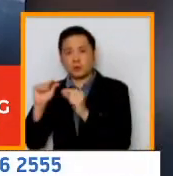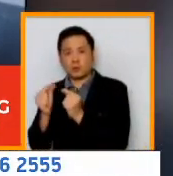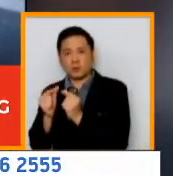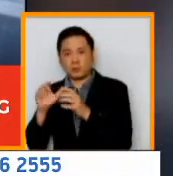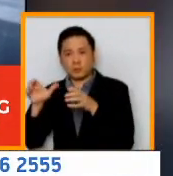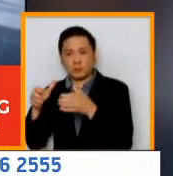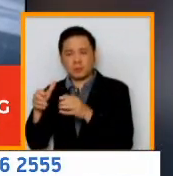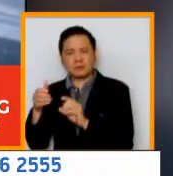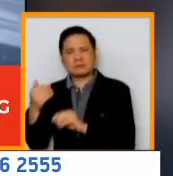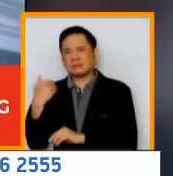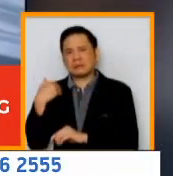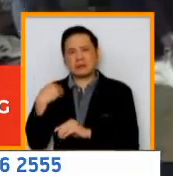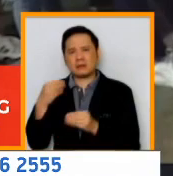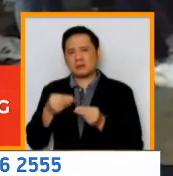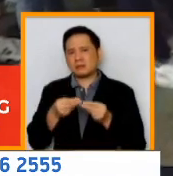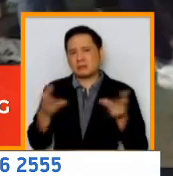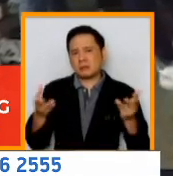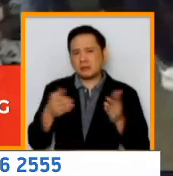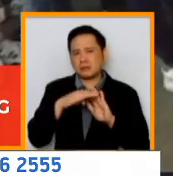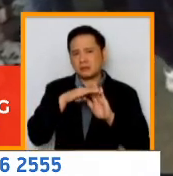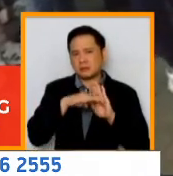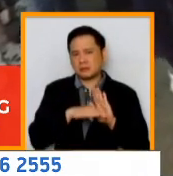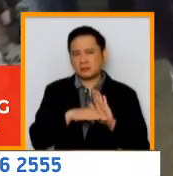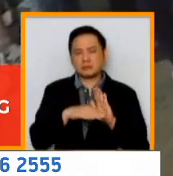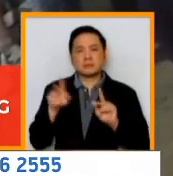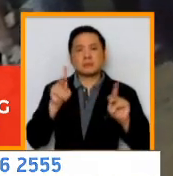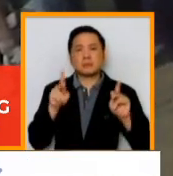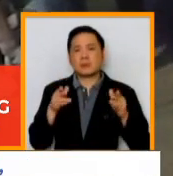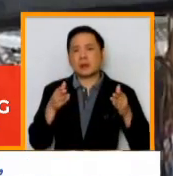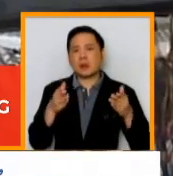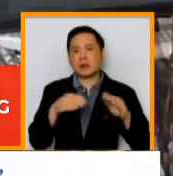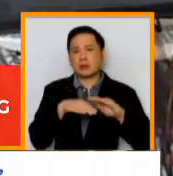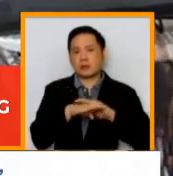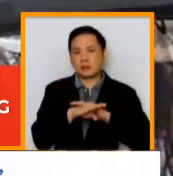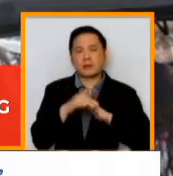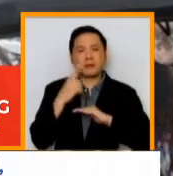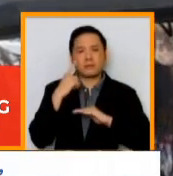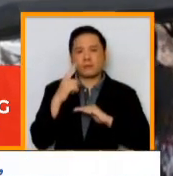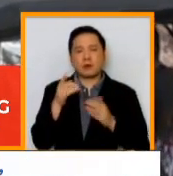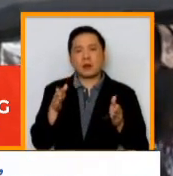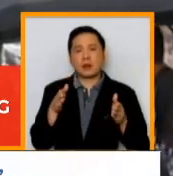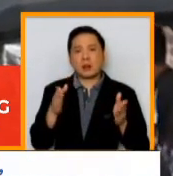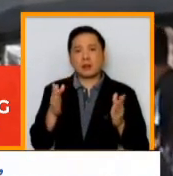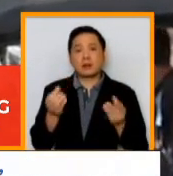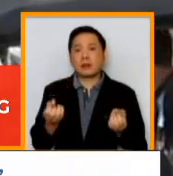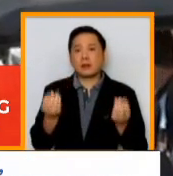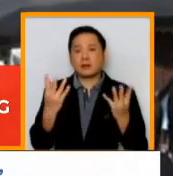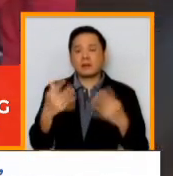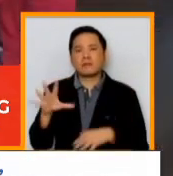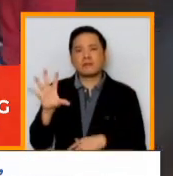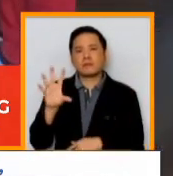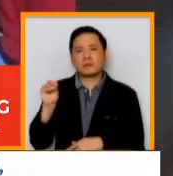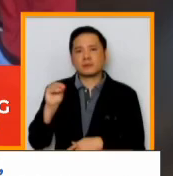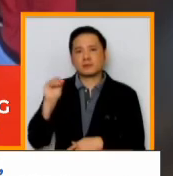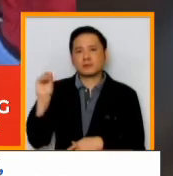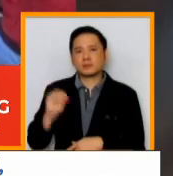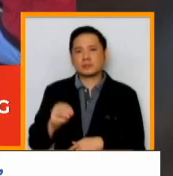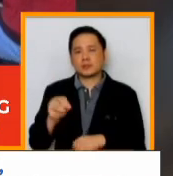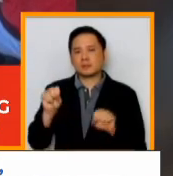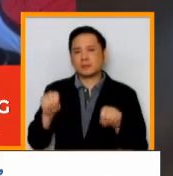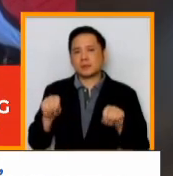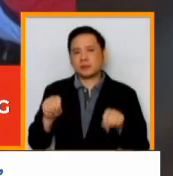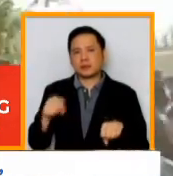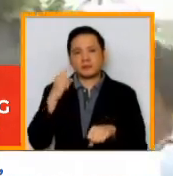mga kumpanya sa Freeport area para sa 50% capacity sa MECQ. Dahil diyan nagkaroon ng kalituhan sa